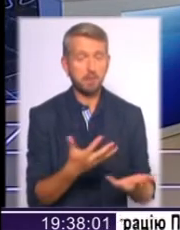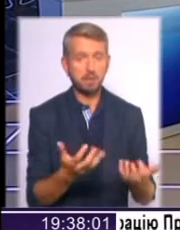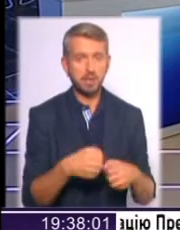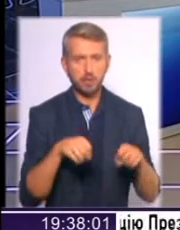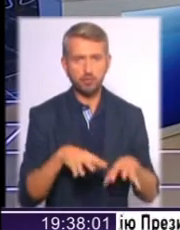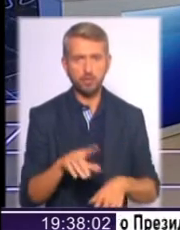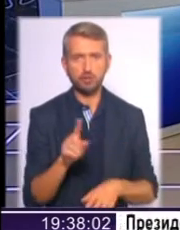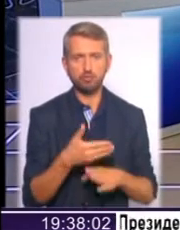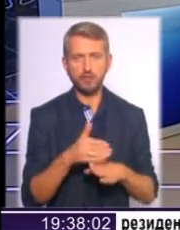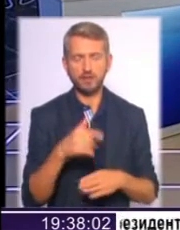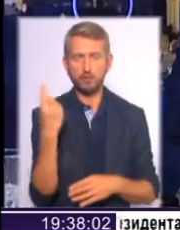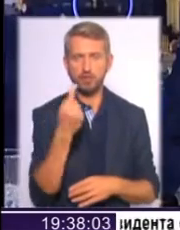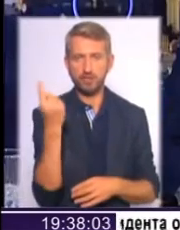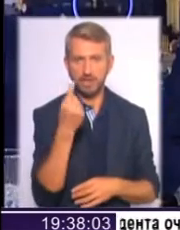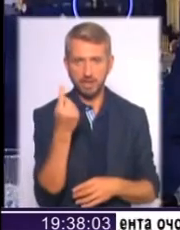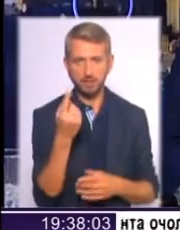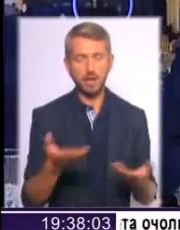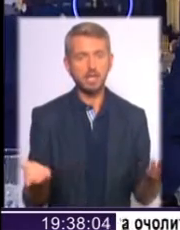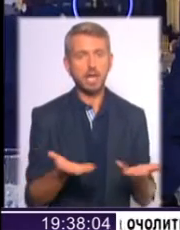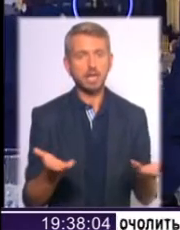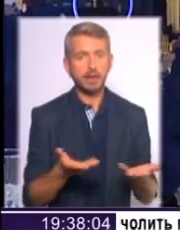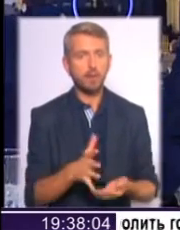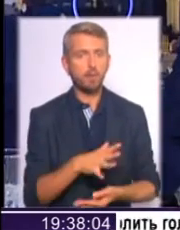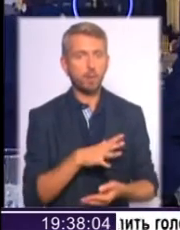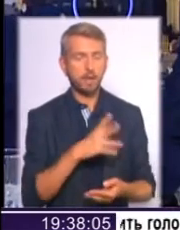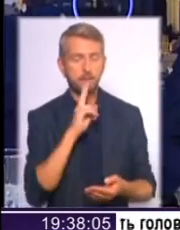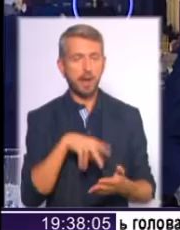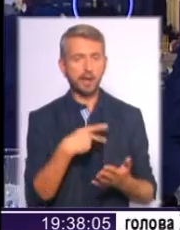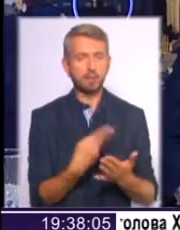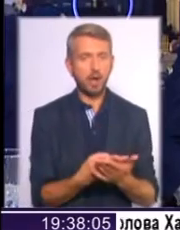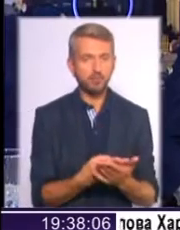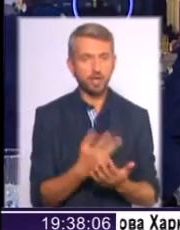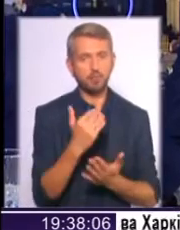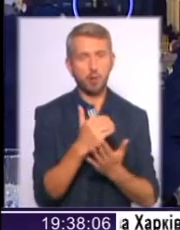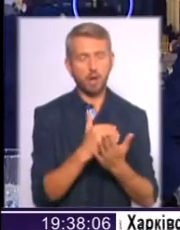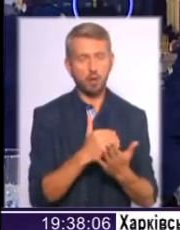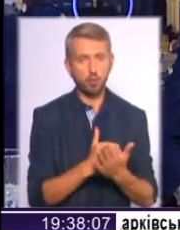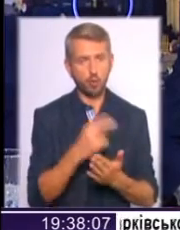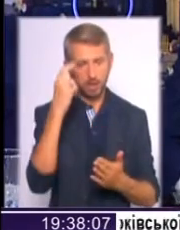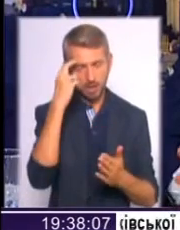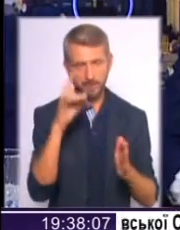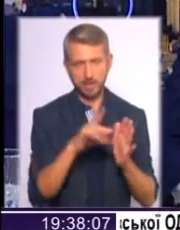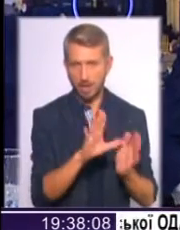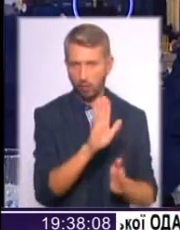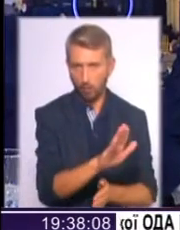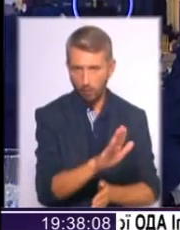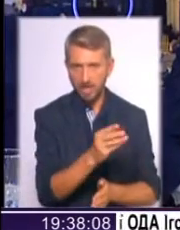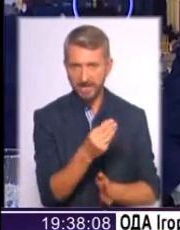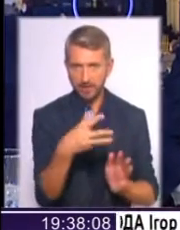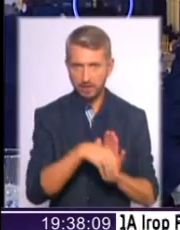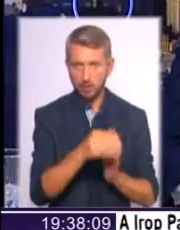те, що частину лічильників, які були передбачені програмою «Київенерго», інвестиційною